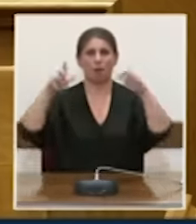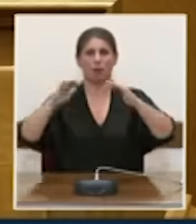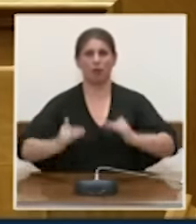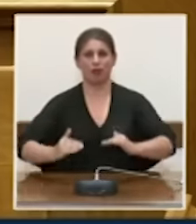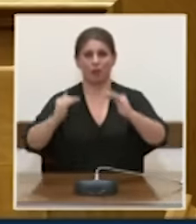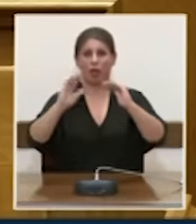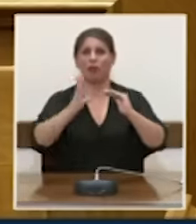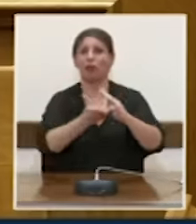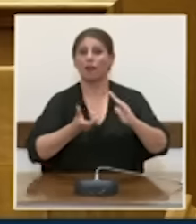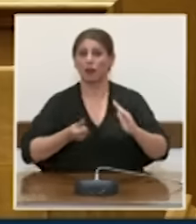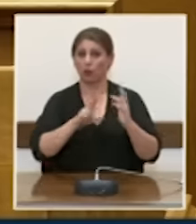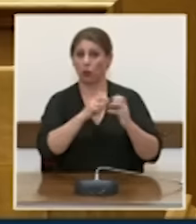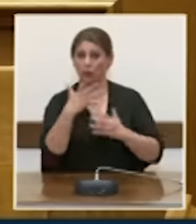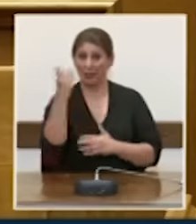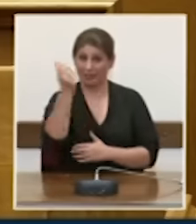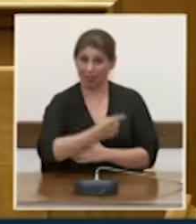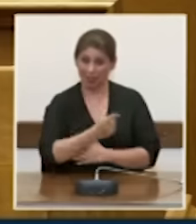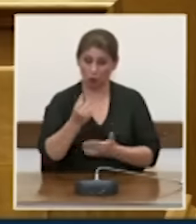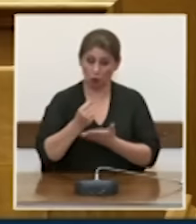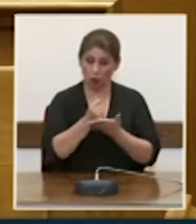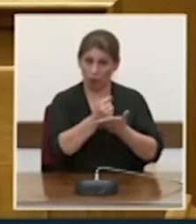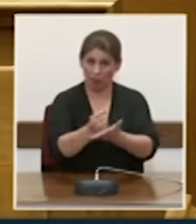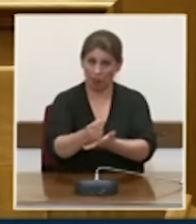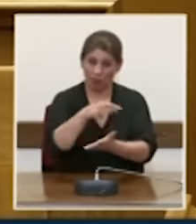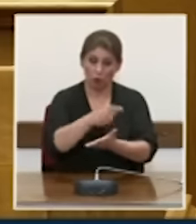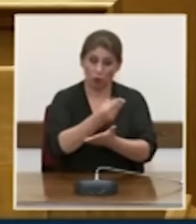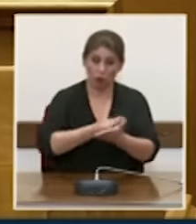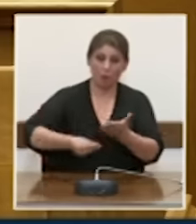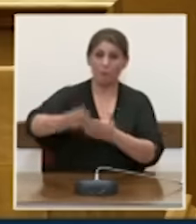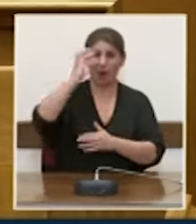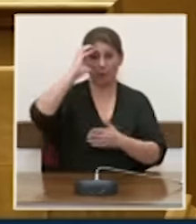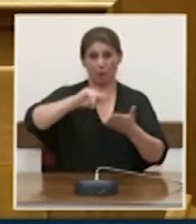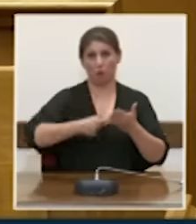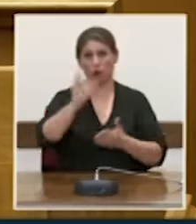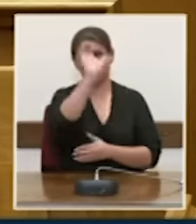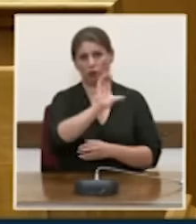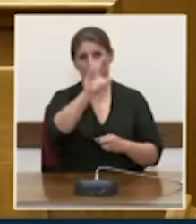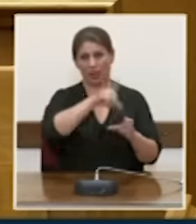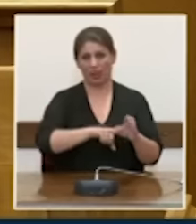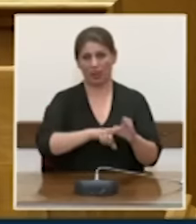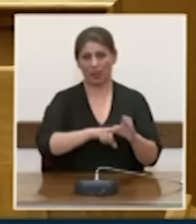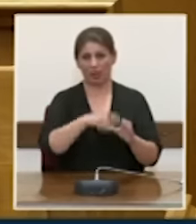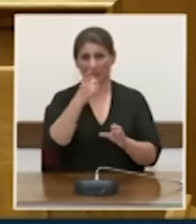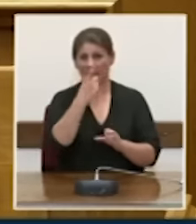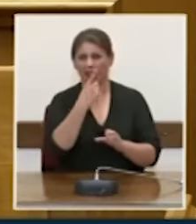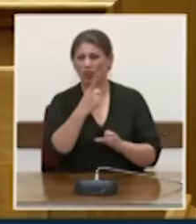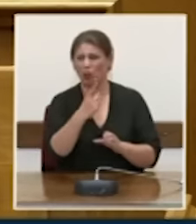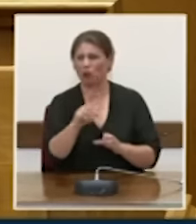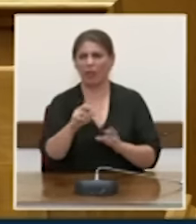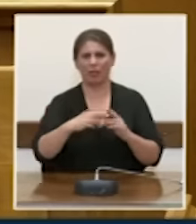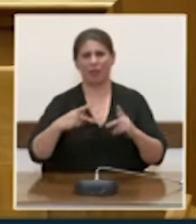από το 85% των κονδυλίων αυτού του υπερμνημονίου της Ευρωπαϊκής Ένωσης με τα εκατοντάδες